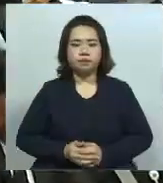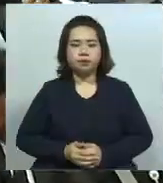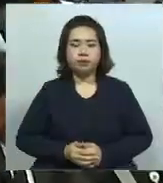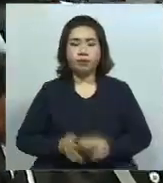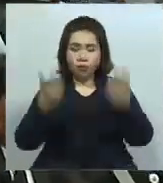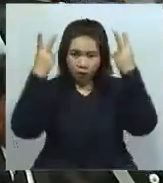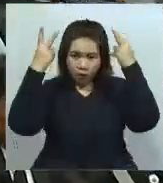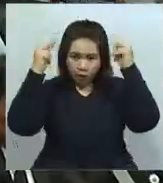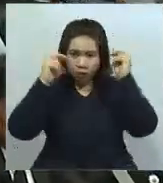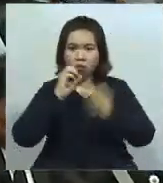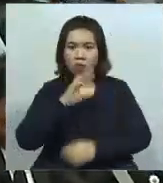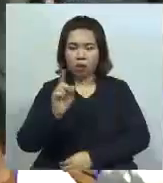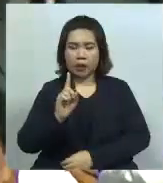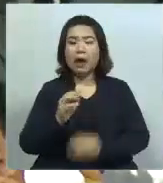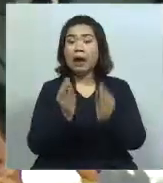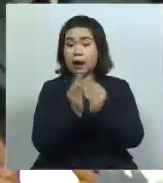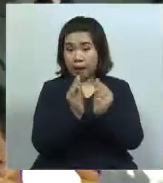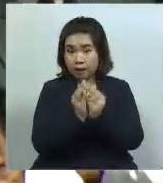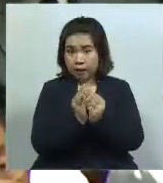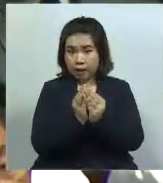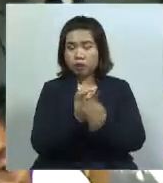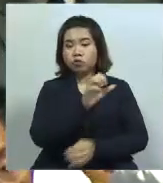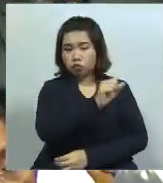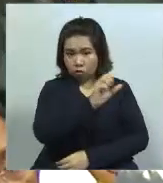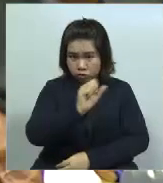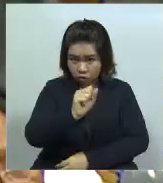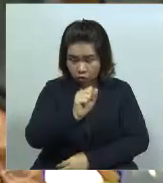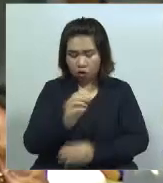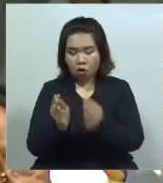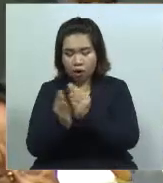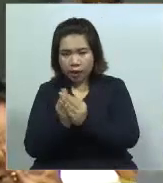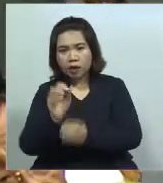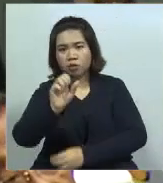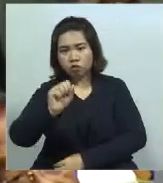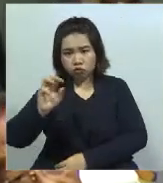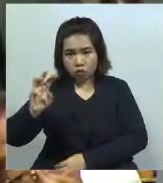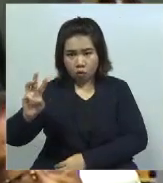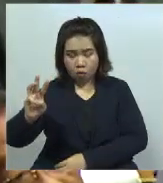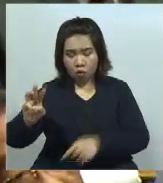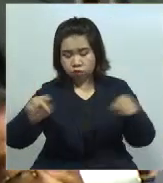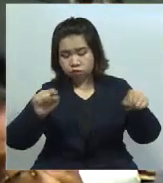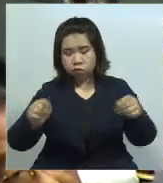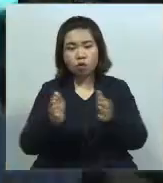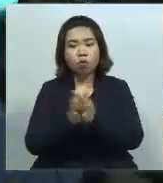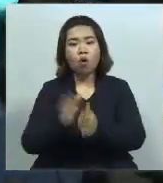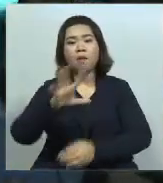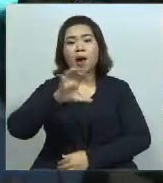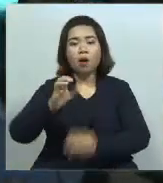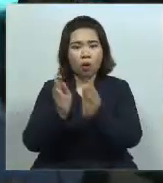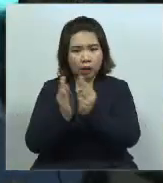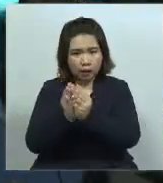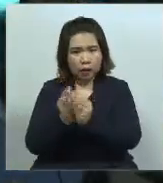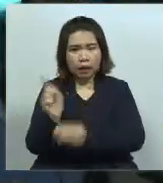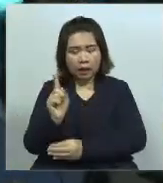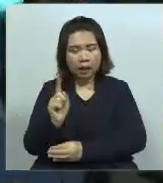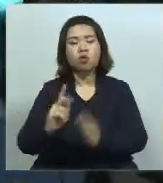ฐมนตรียังย้ำด้วยนะคะว่าคะแนนเสียงจากส.ส.รวมกับคะแนนเสียงของส.ว.ทั้ง500เสียงถือว่าเป็